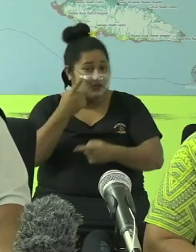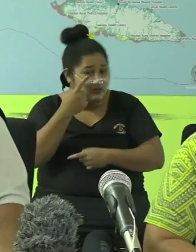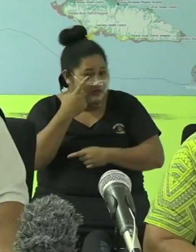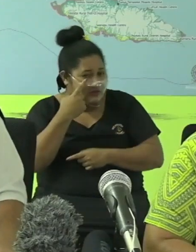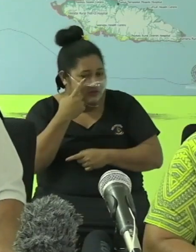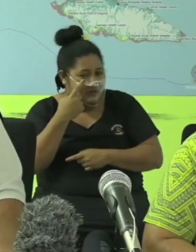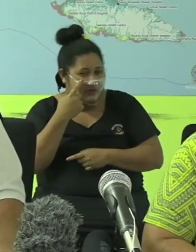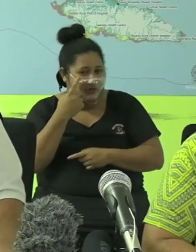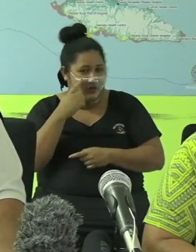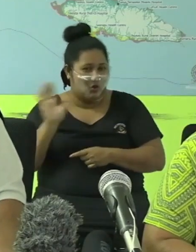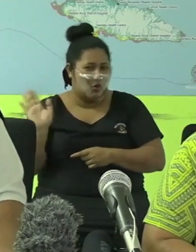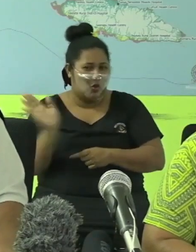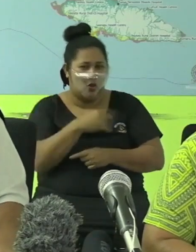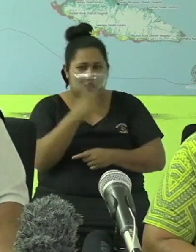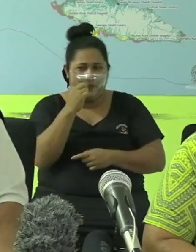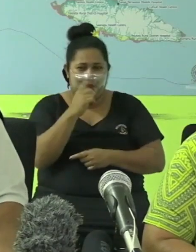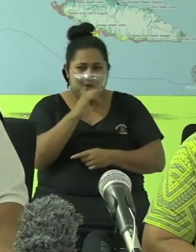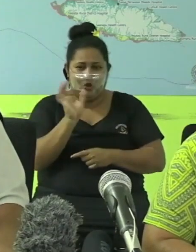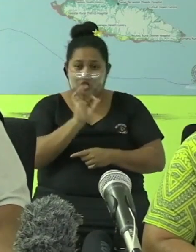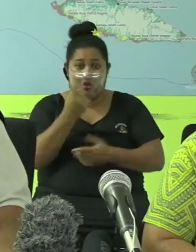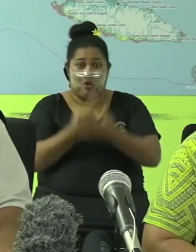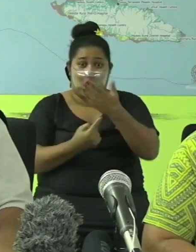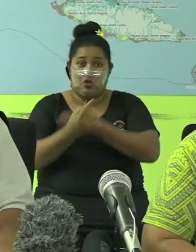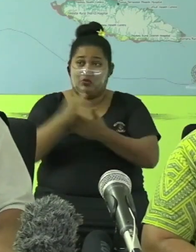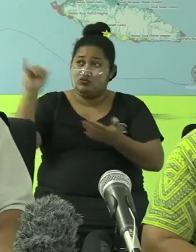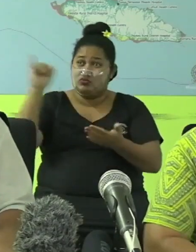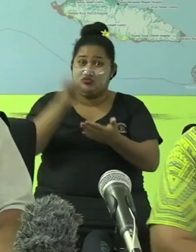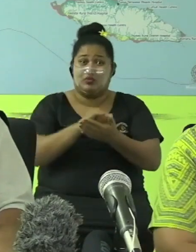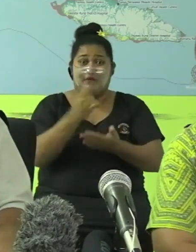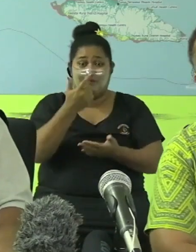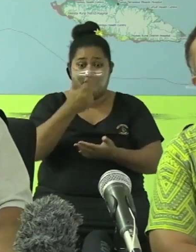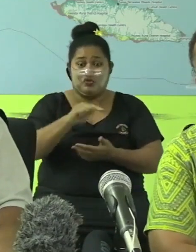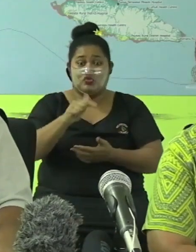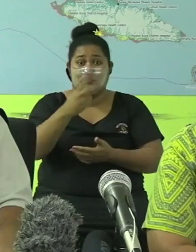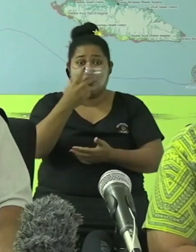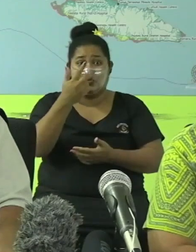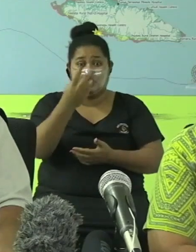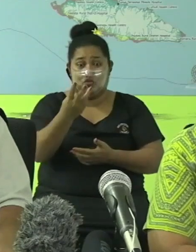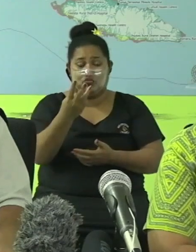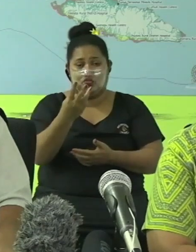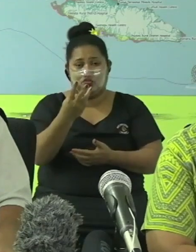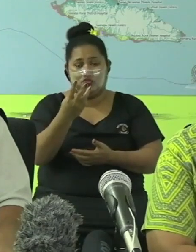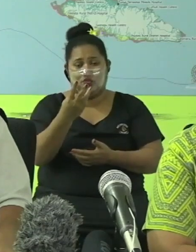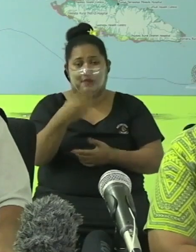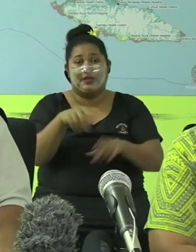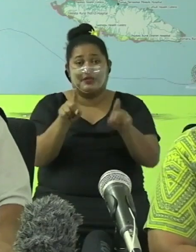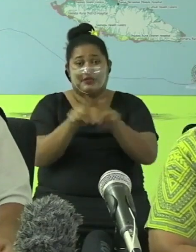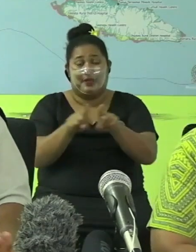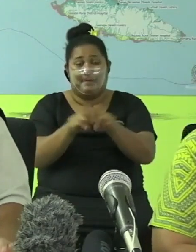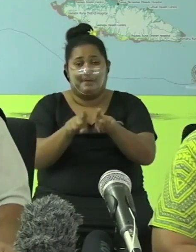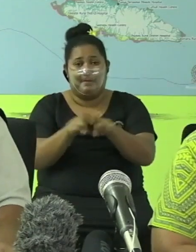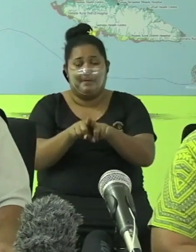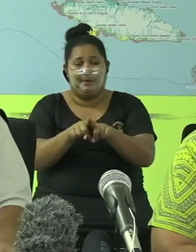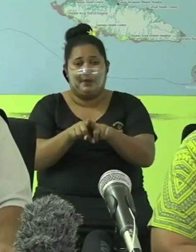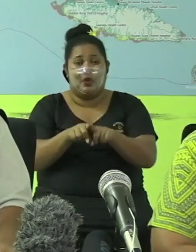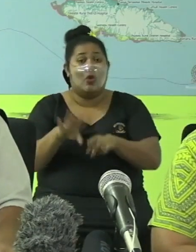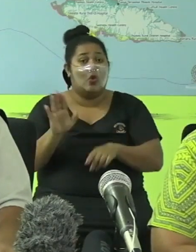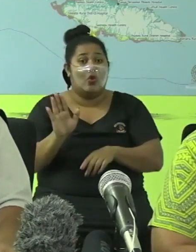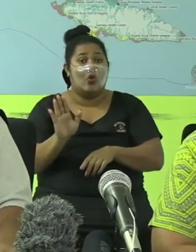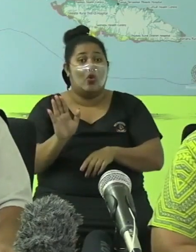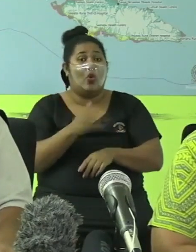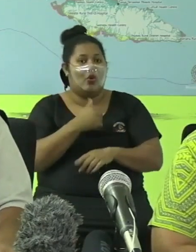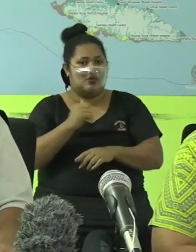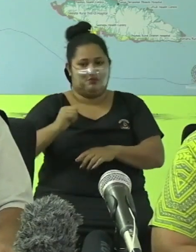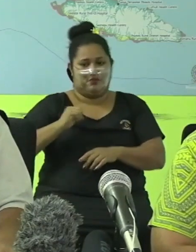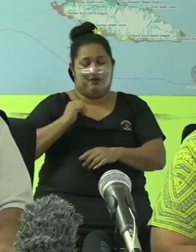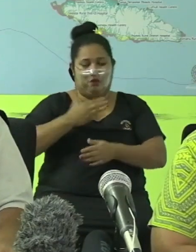tātou tangata e le ngata le pasese le fitu sumantolu ia a o tātou tangata whainga